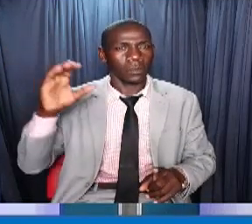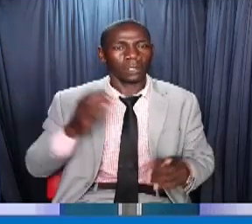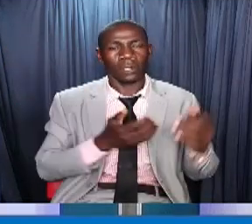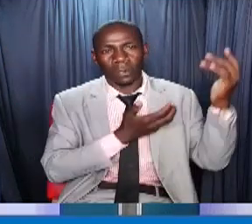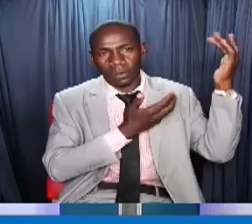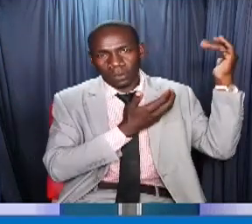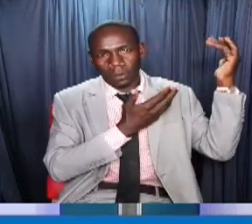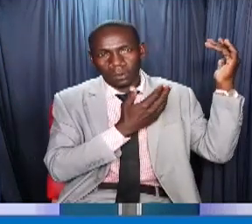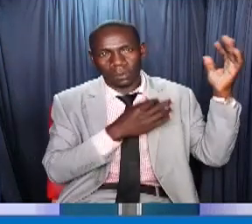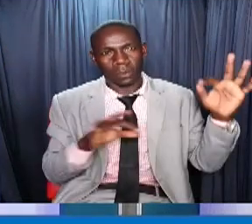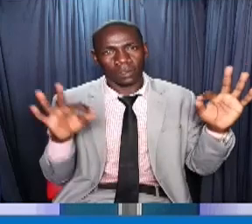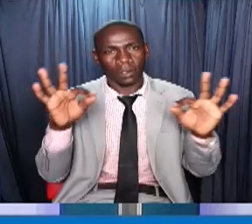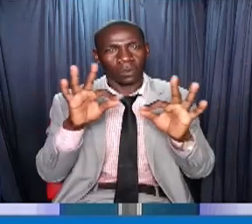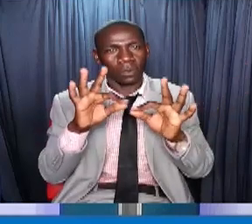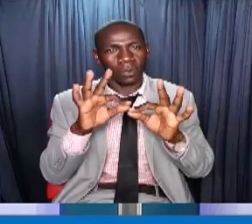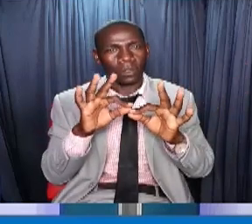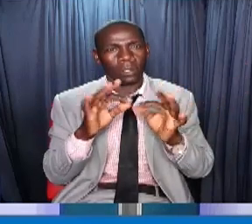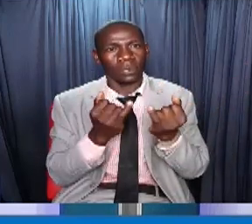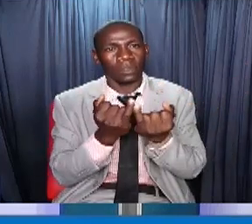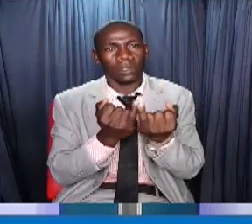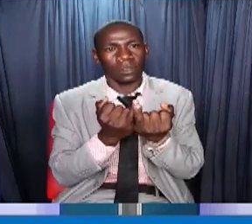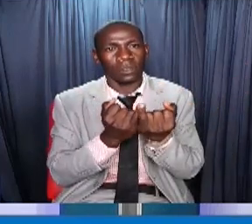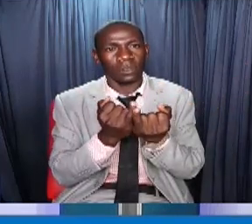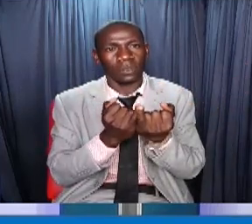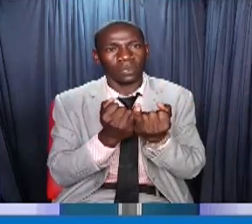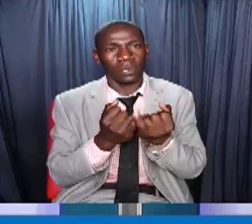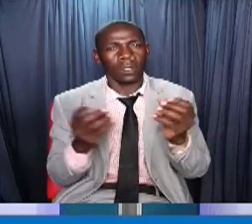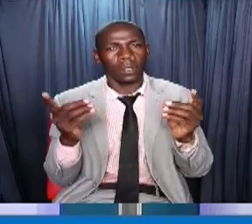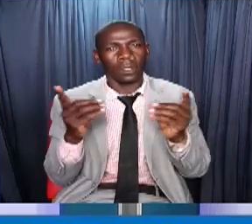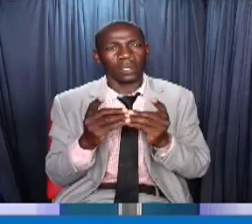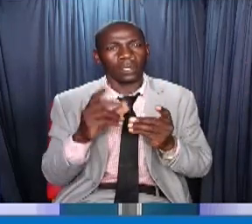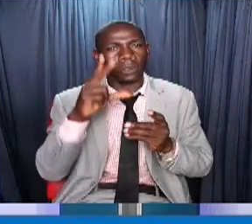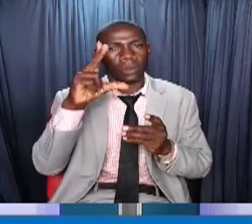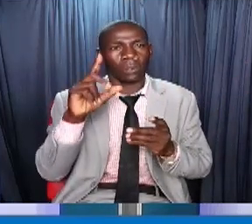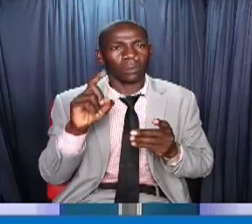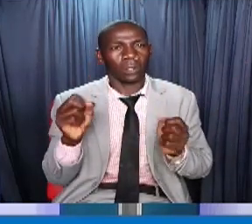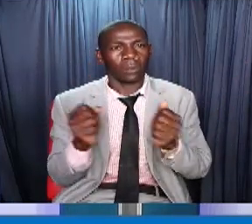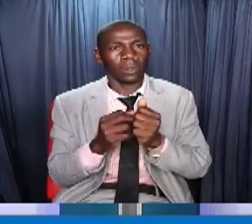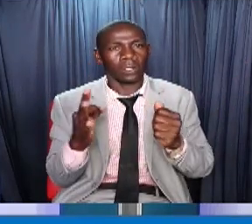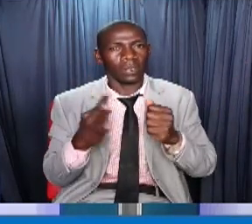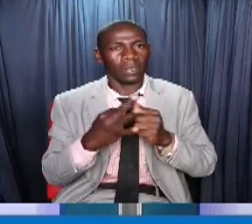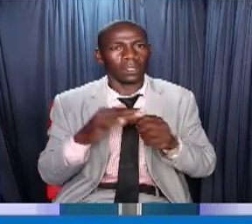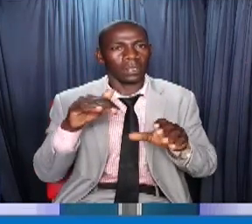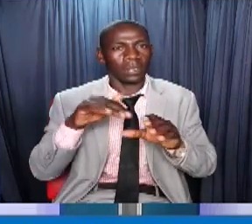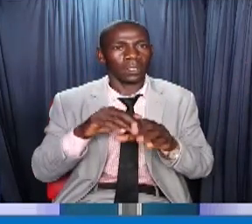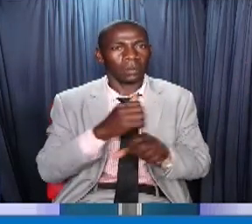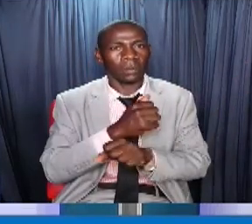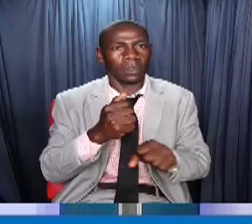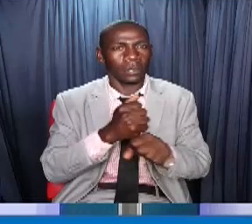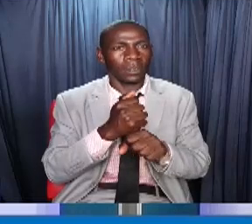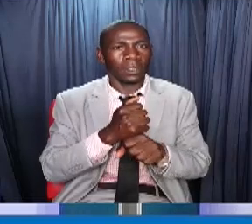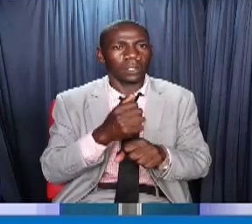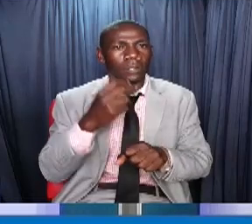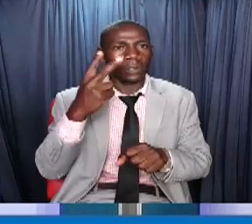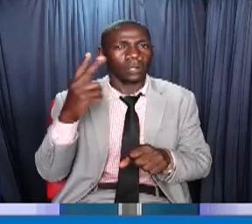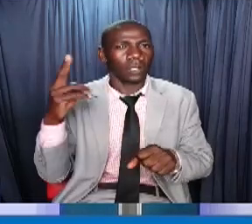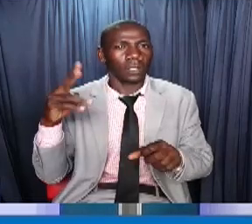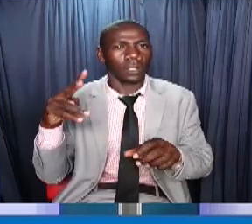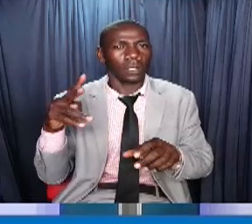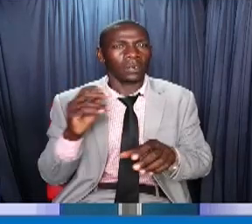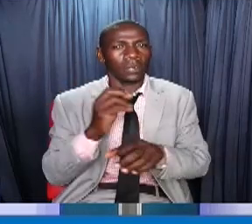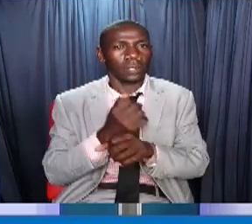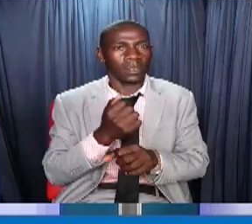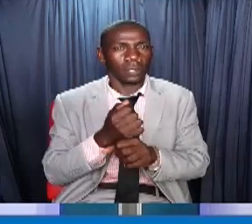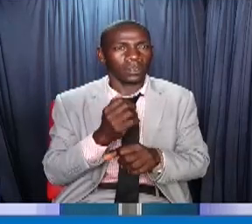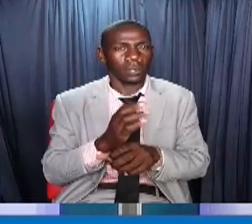hii inatarajiwa kuunganishwa siku ya Jumamosi tarehe 31 mwezi wa 8 mwaka wa 2024